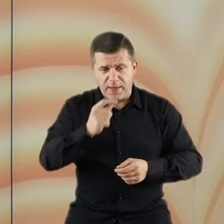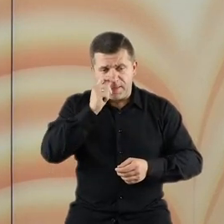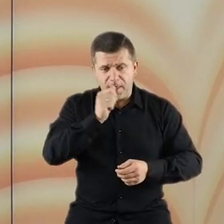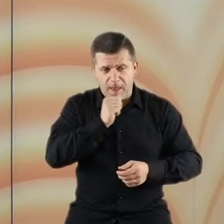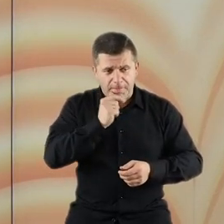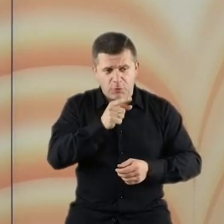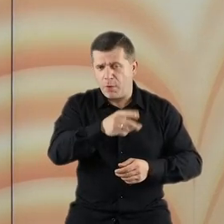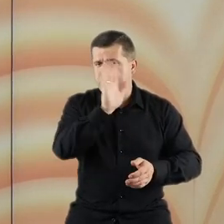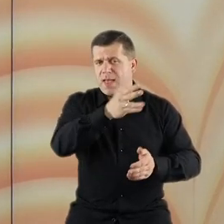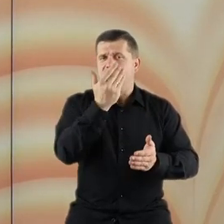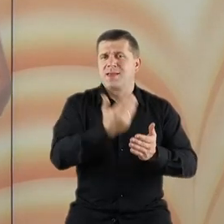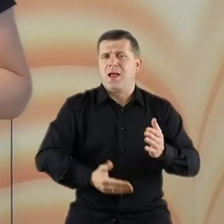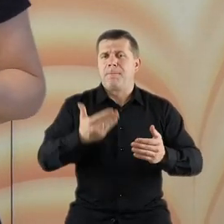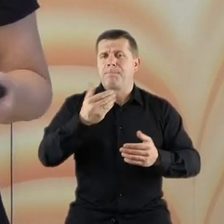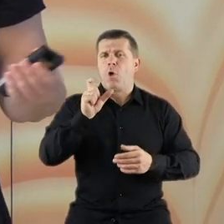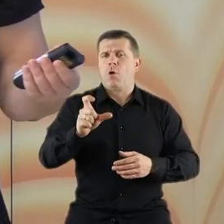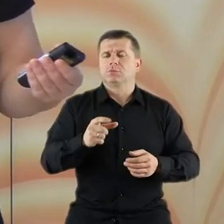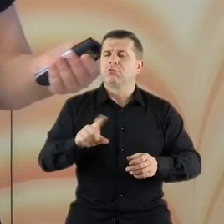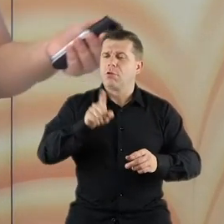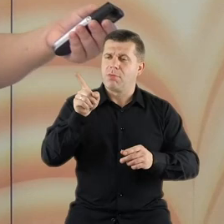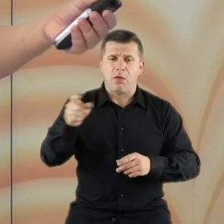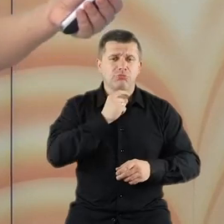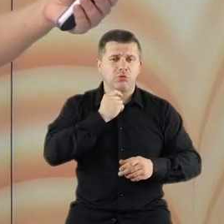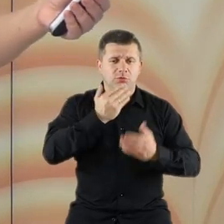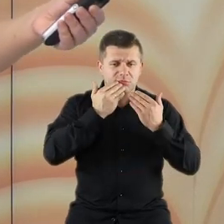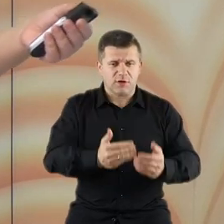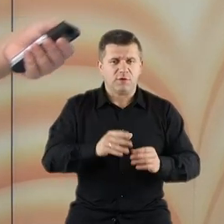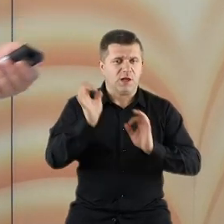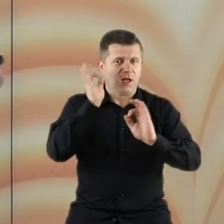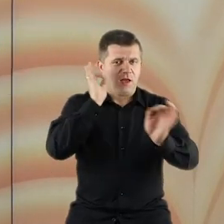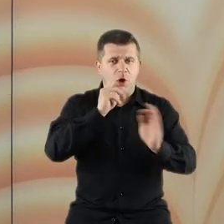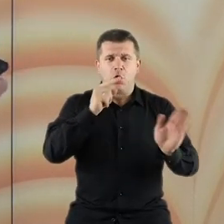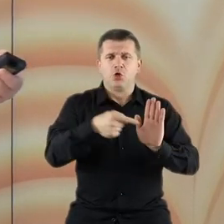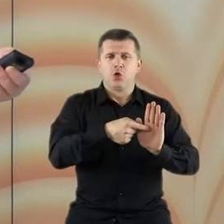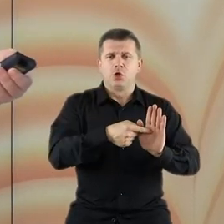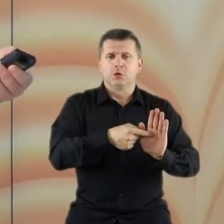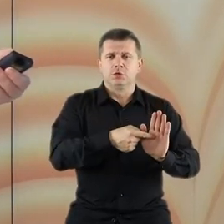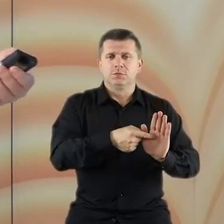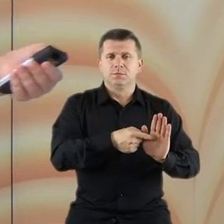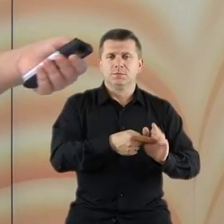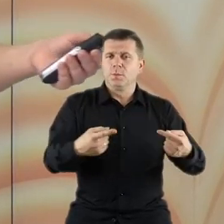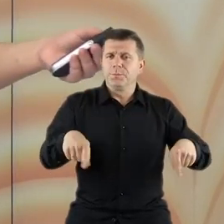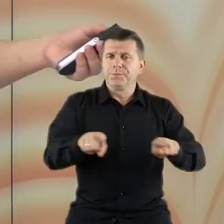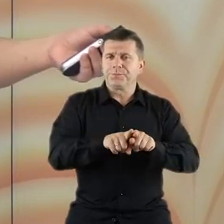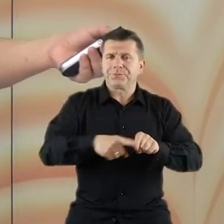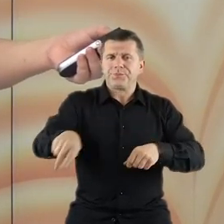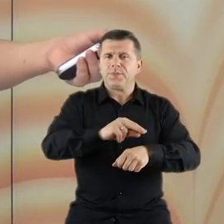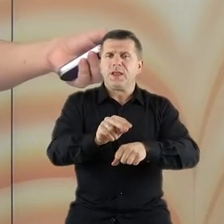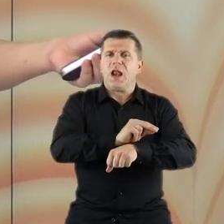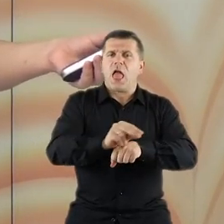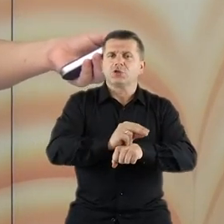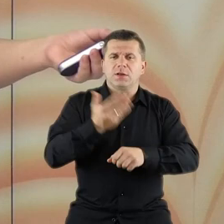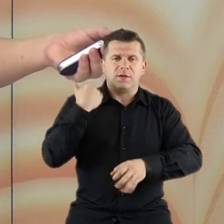moc a więc jemu zawdzięczamy głównie informacje dotyczące Również tutaj